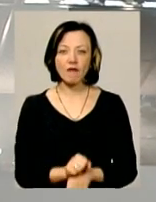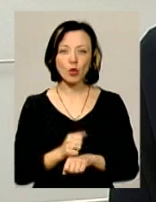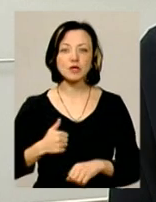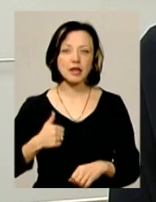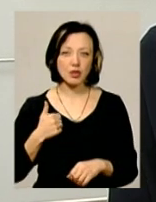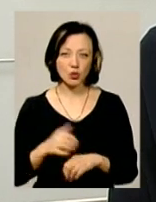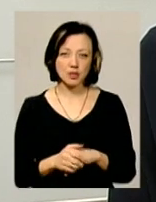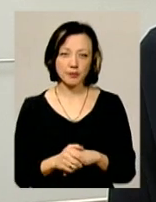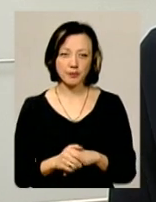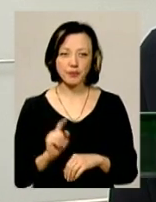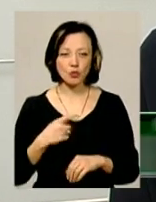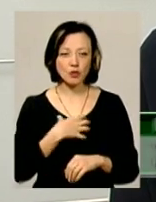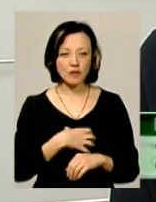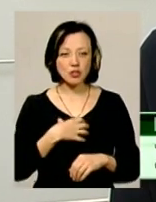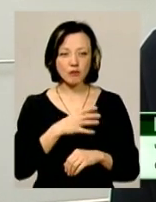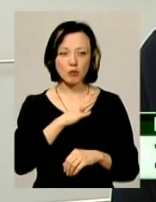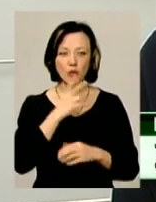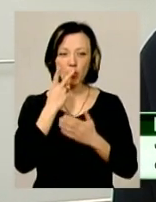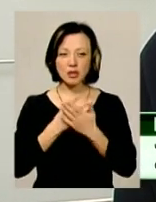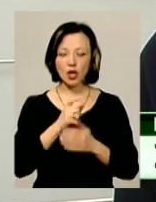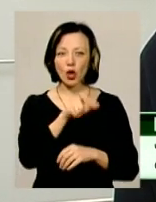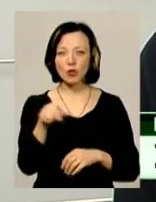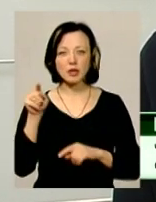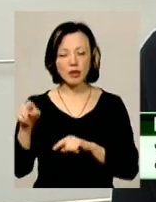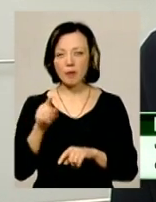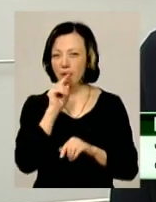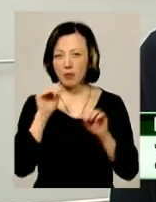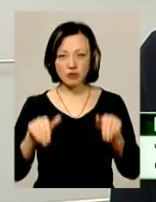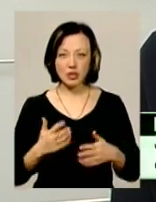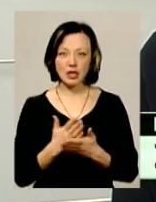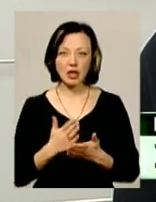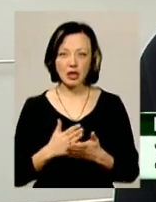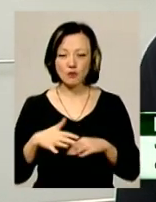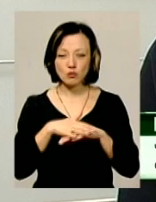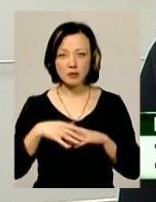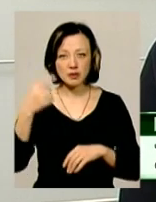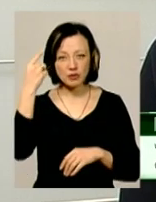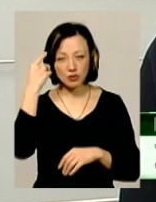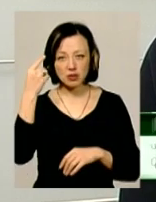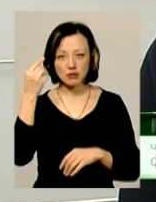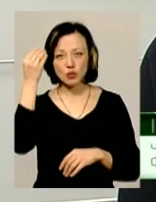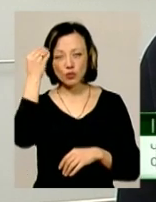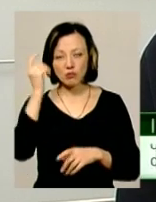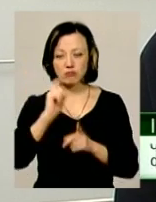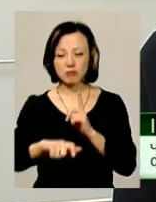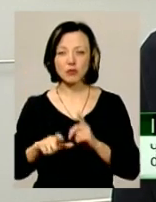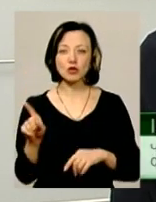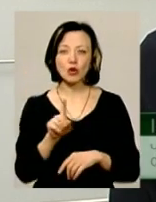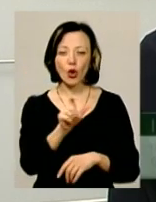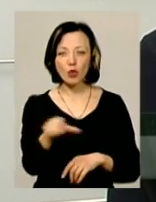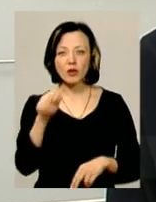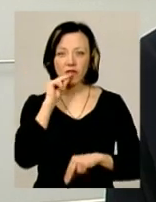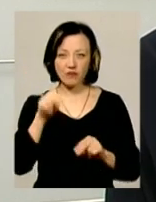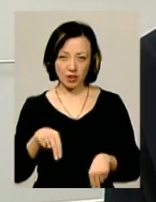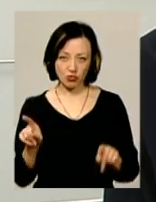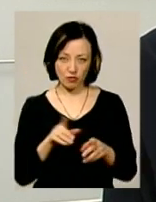Гідності. Дуже важливо було показати, що люди там не мовчали, тому що є в суспільстві певний закид, що люди винні в тому,